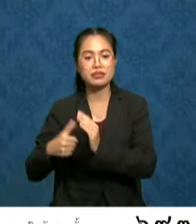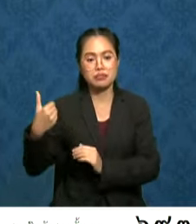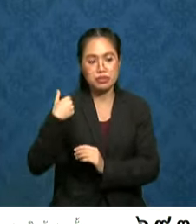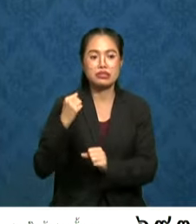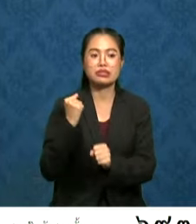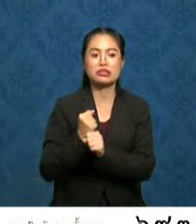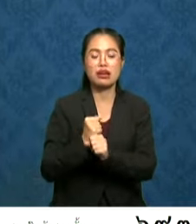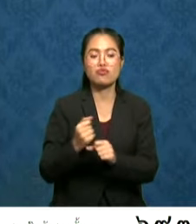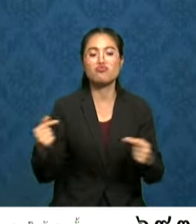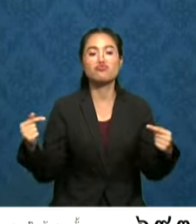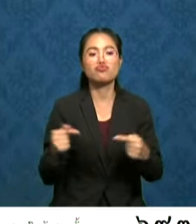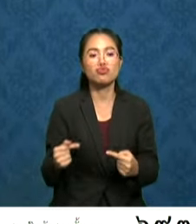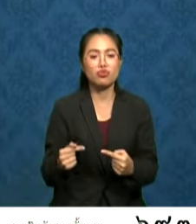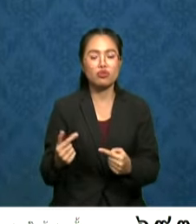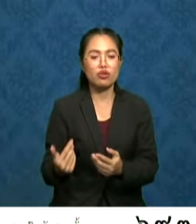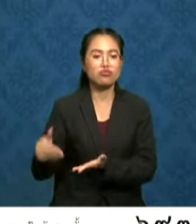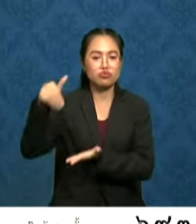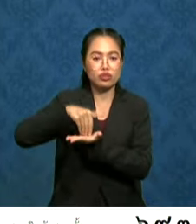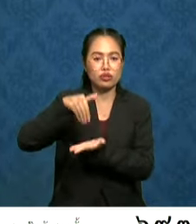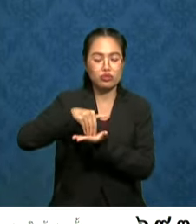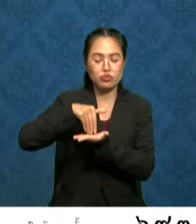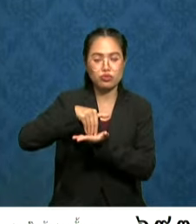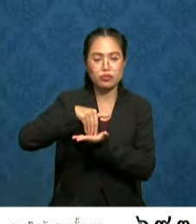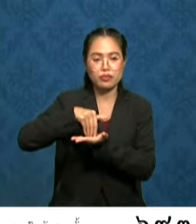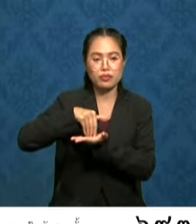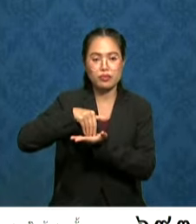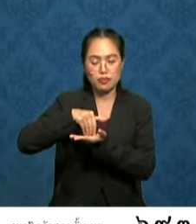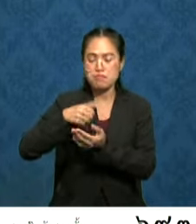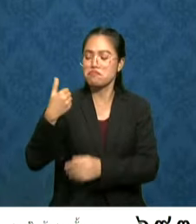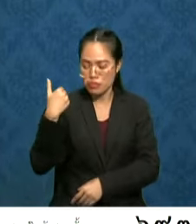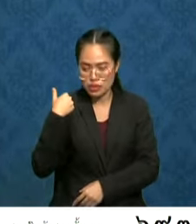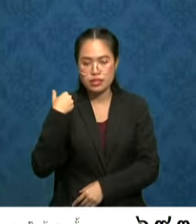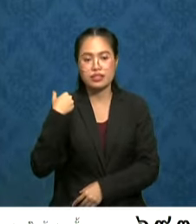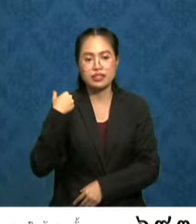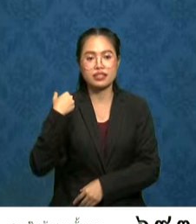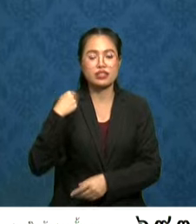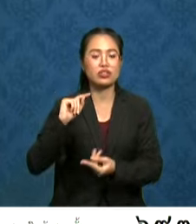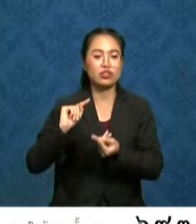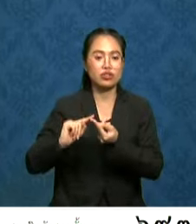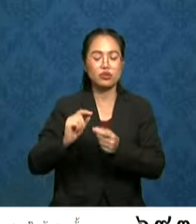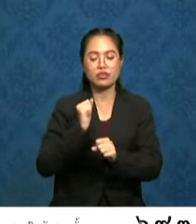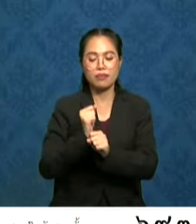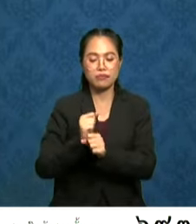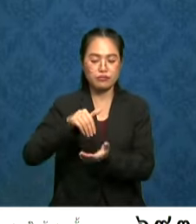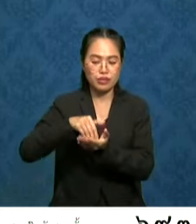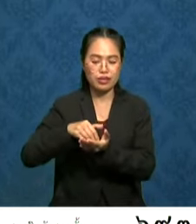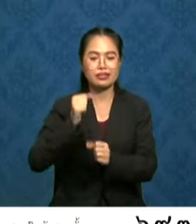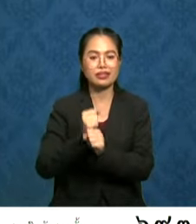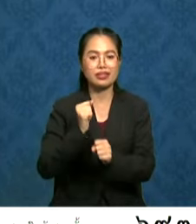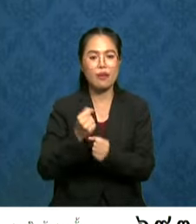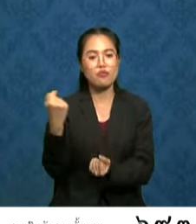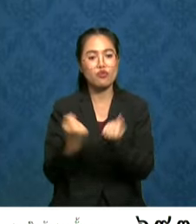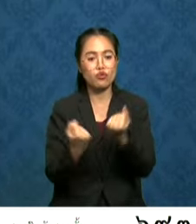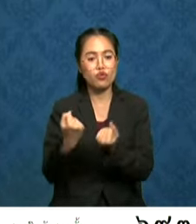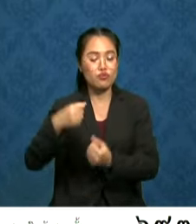ๆเลยนะคะศูนย์กลางการลงทุนโดยใช้พลังงานสะอาดค่ะก็ใช่ก็มีใช้โ Contentสร้างศูนย์กลางผลิตรถยนต์ไฟฟ้าก็